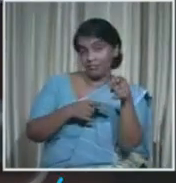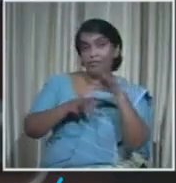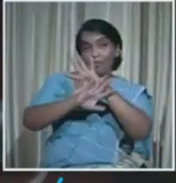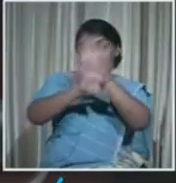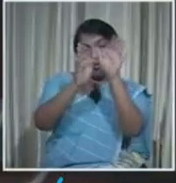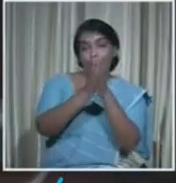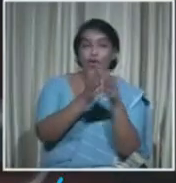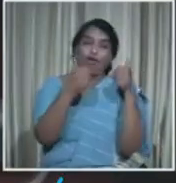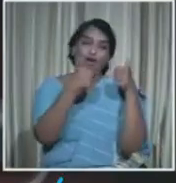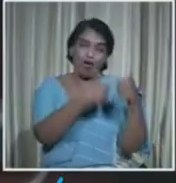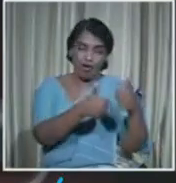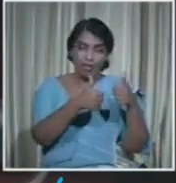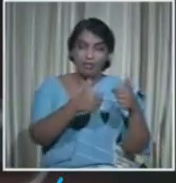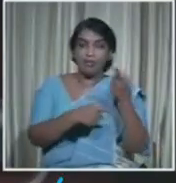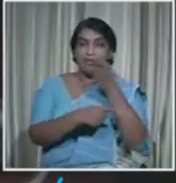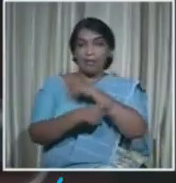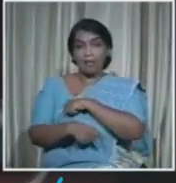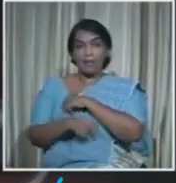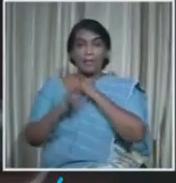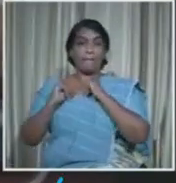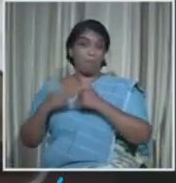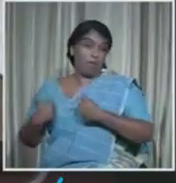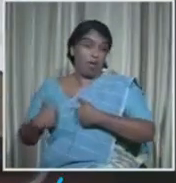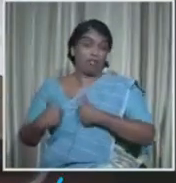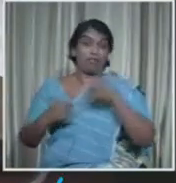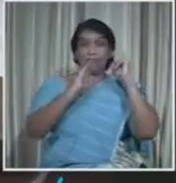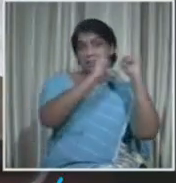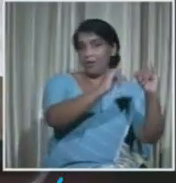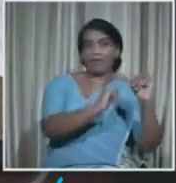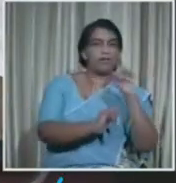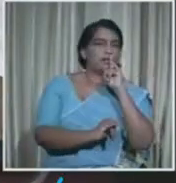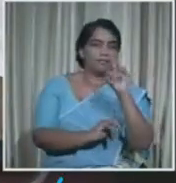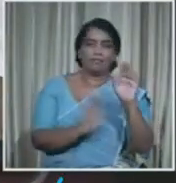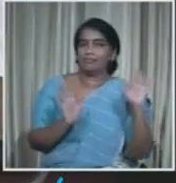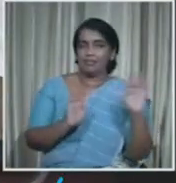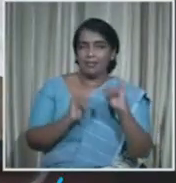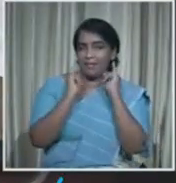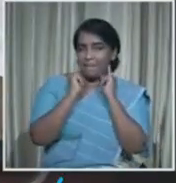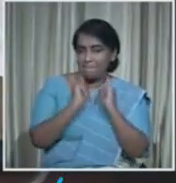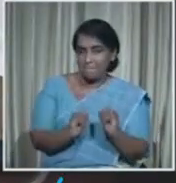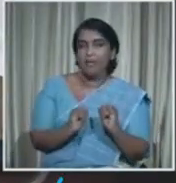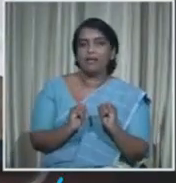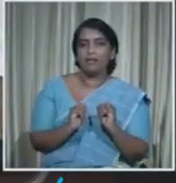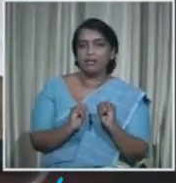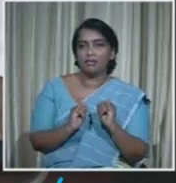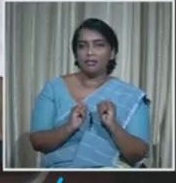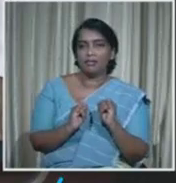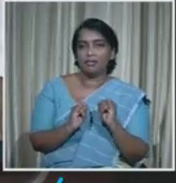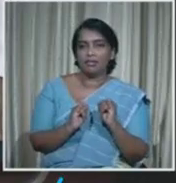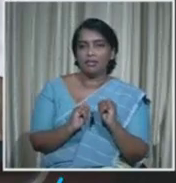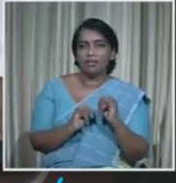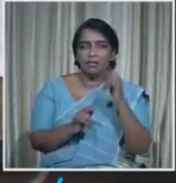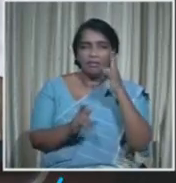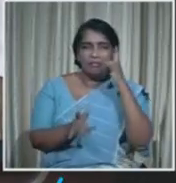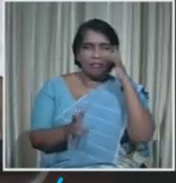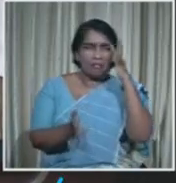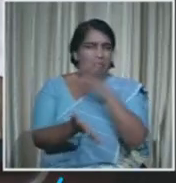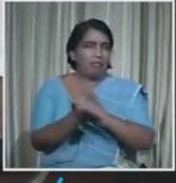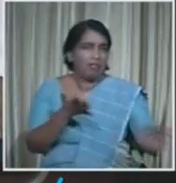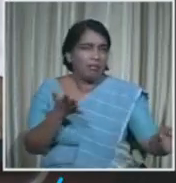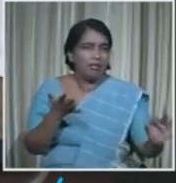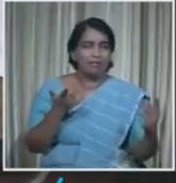හොඳ අය අර පැත්තේ ඉන්නේ ඔක්කොම නරක අය කියලා එහෙම පහත් එහෙම නොදියුණු